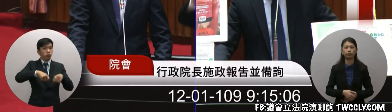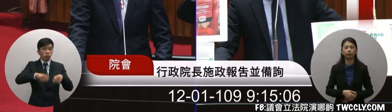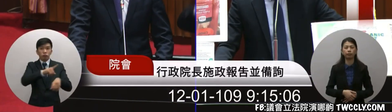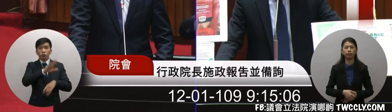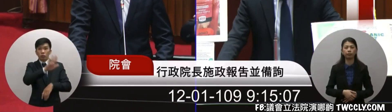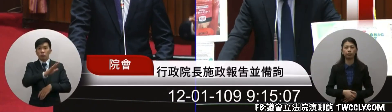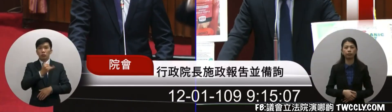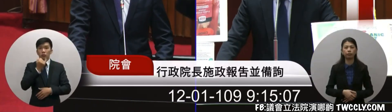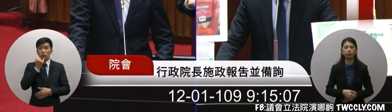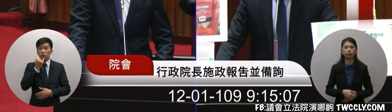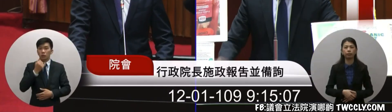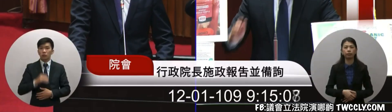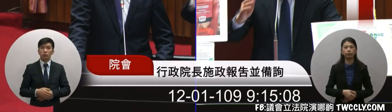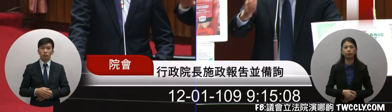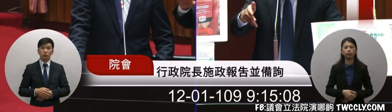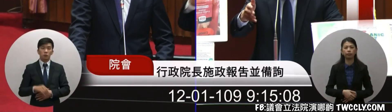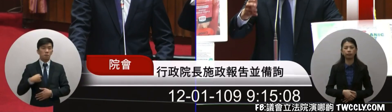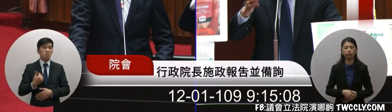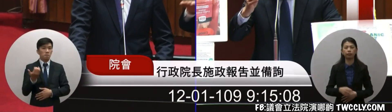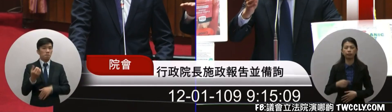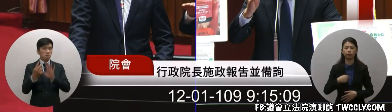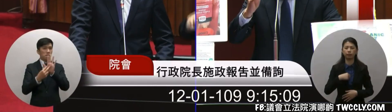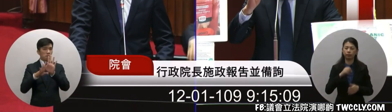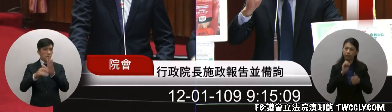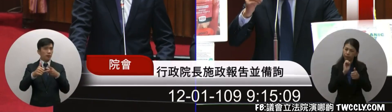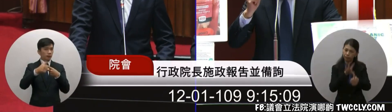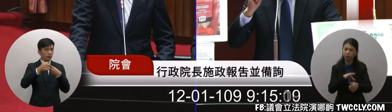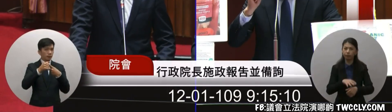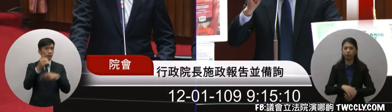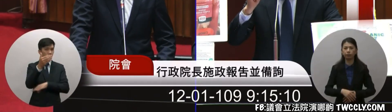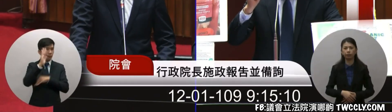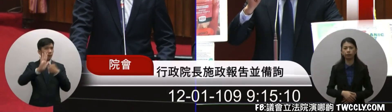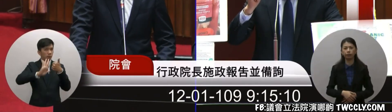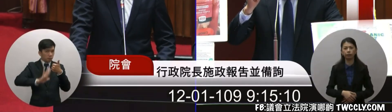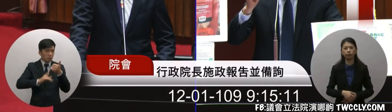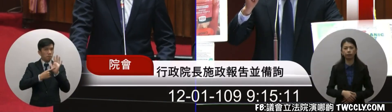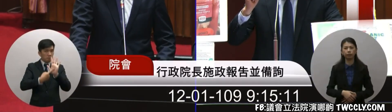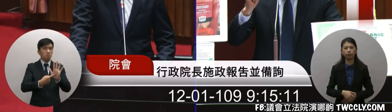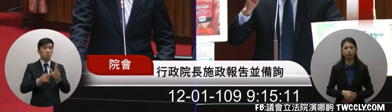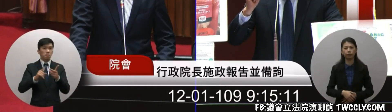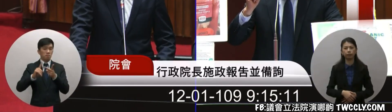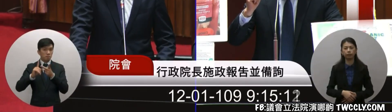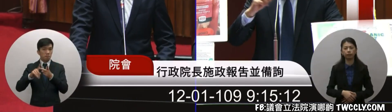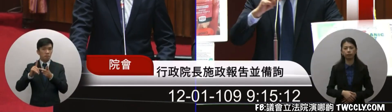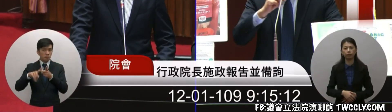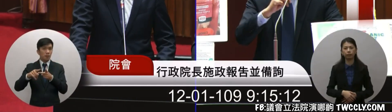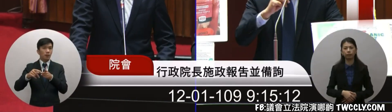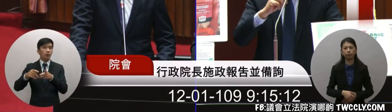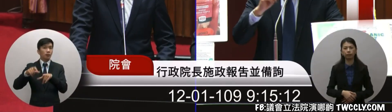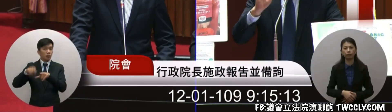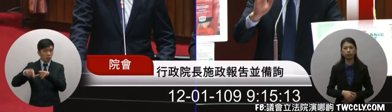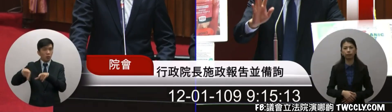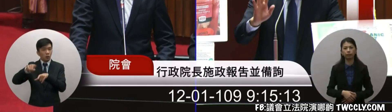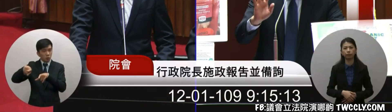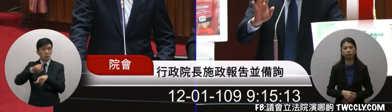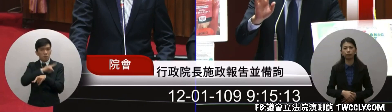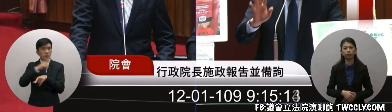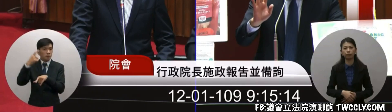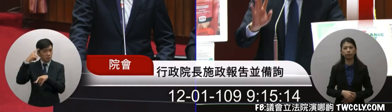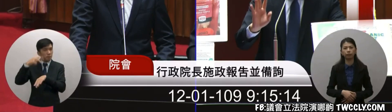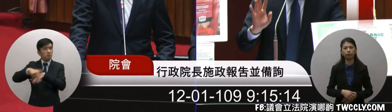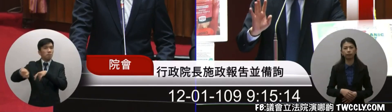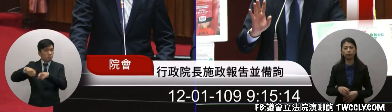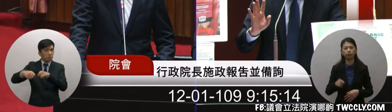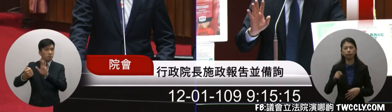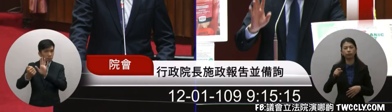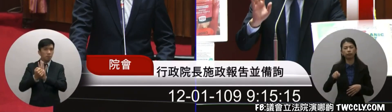我刚才讲的，一个是政府的态度， 这个我只能这样讲， 一个是商业的合意行为，这样 这不是那